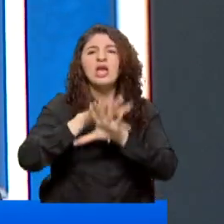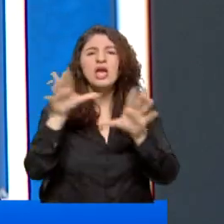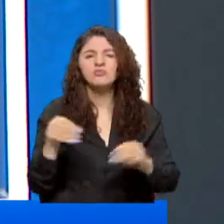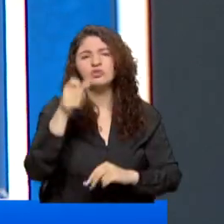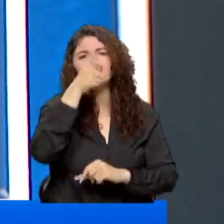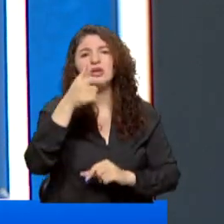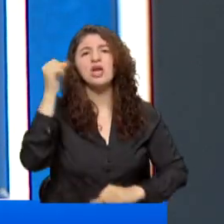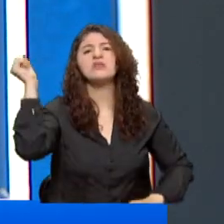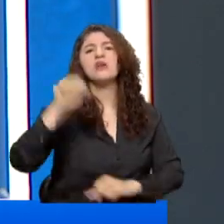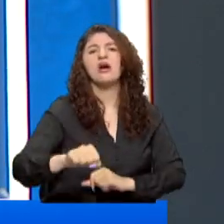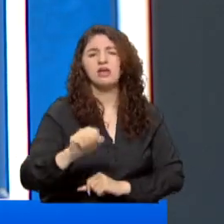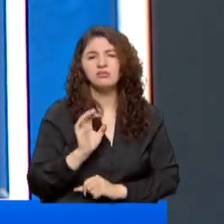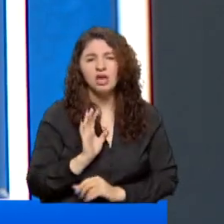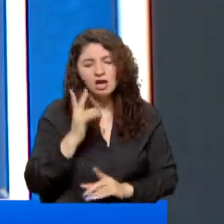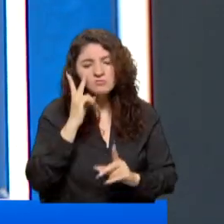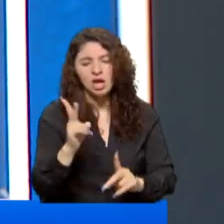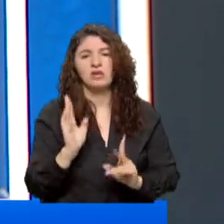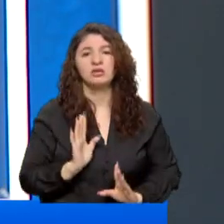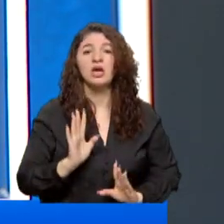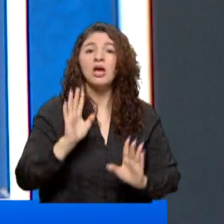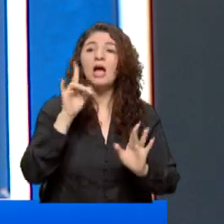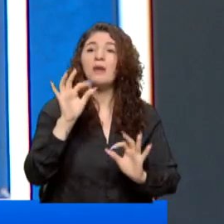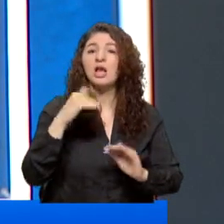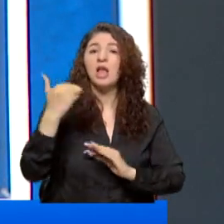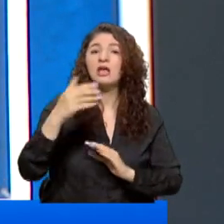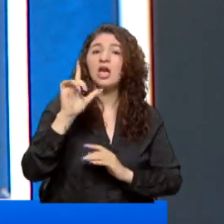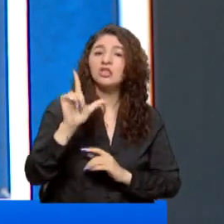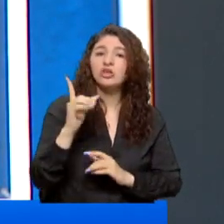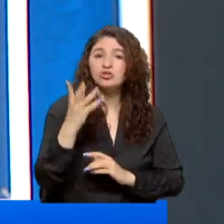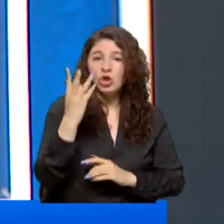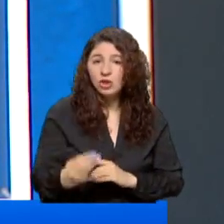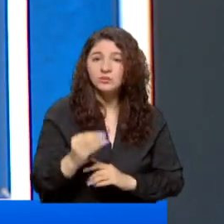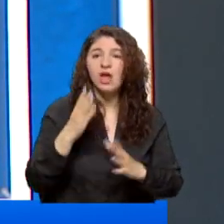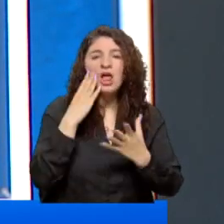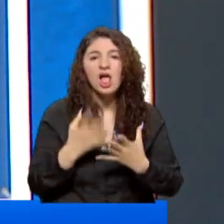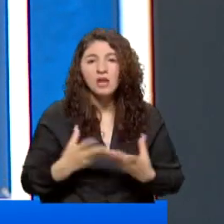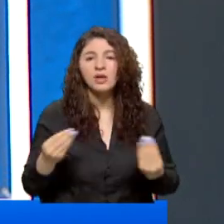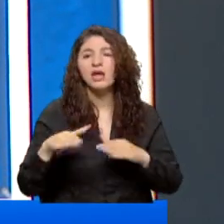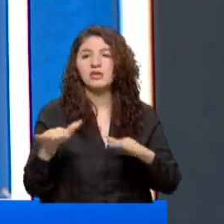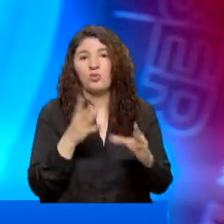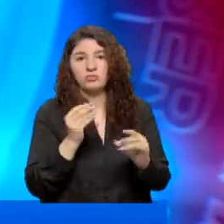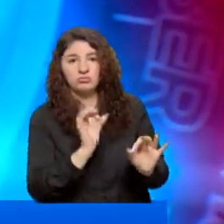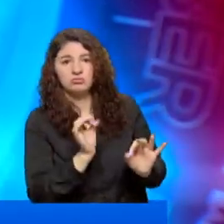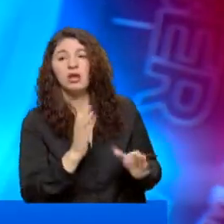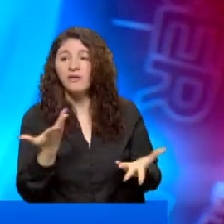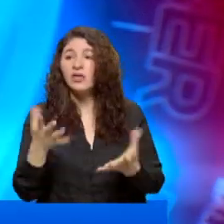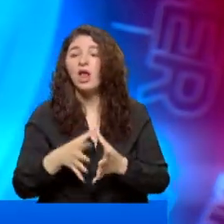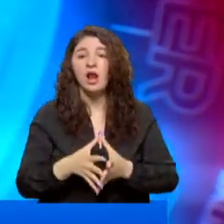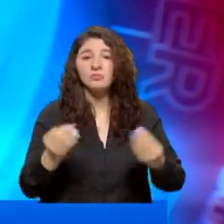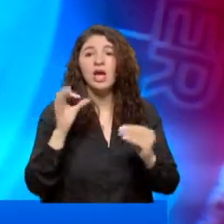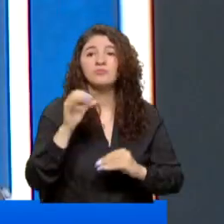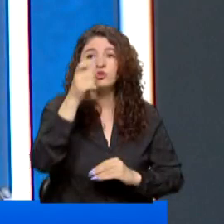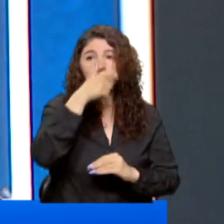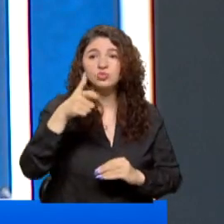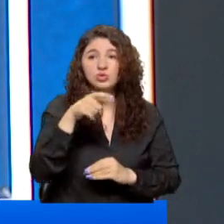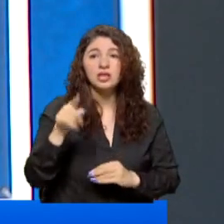hepsi ülkeye ihanet bak Hem ileride ihtiyaç duyabileceğiniz bir alanı yok ediyordu bir deprem olsa değil mi Yok ediyorsunuz hem